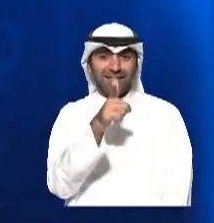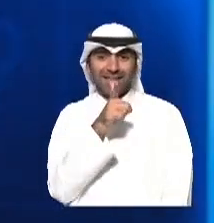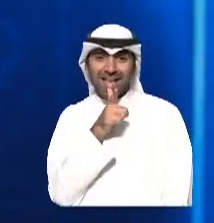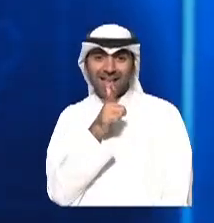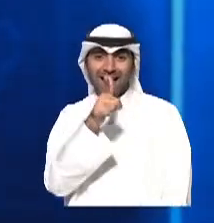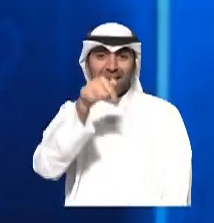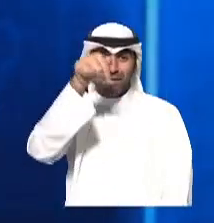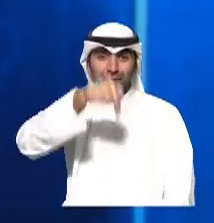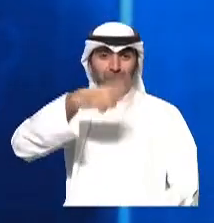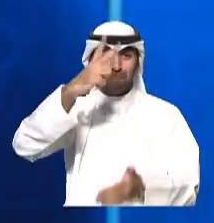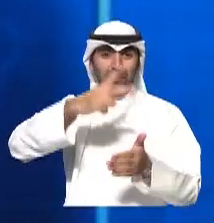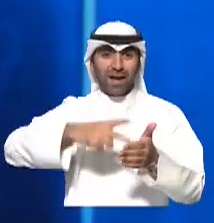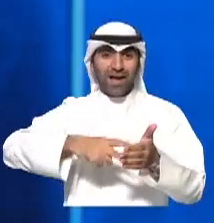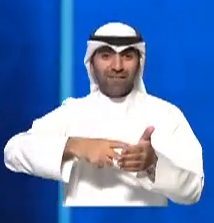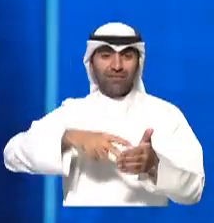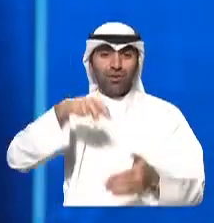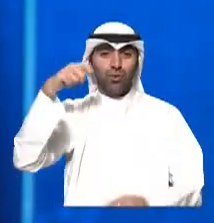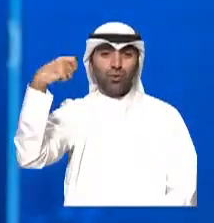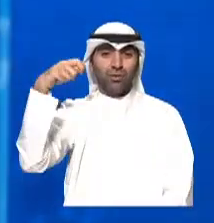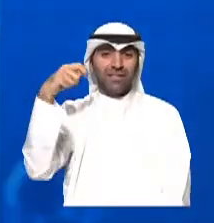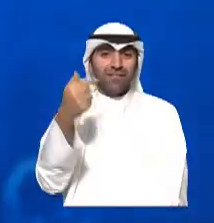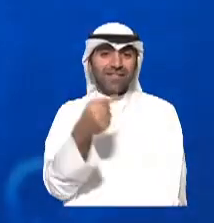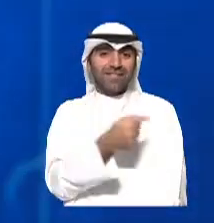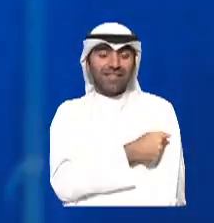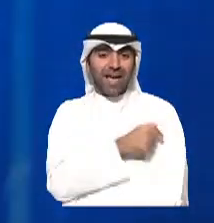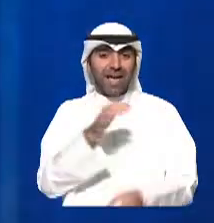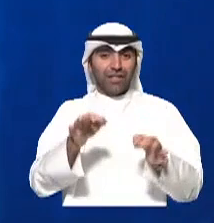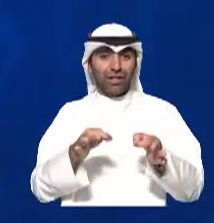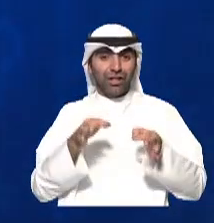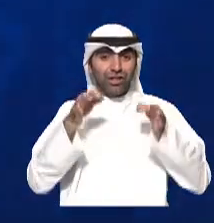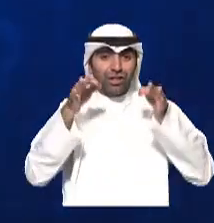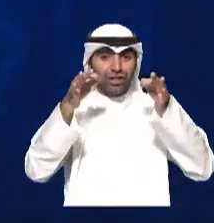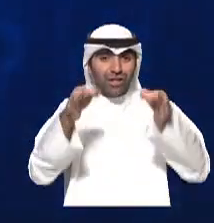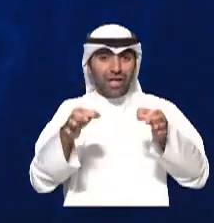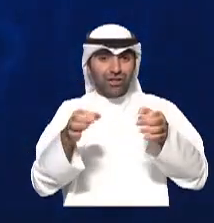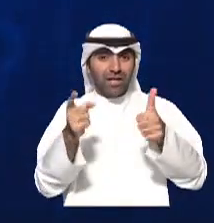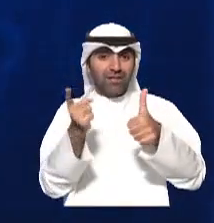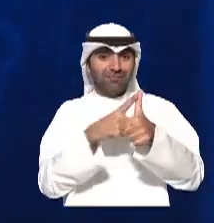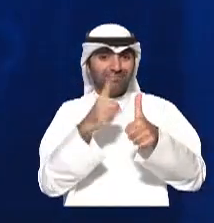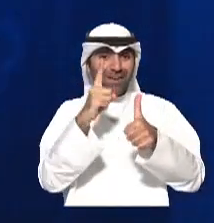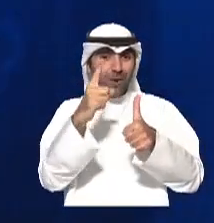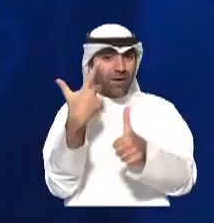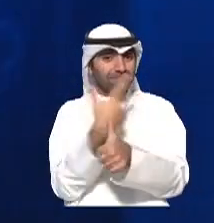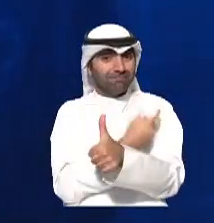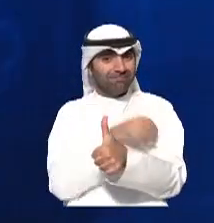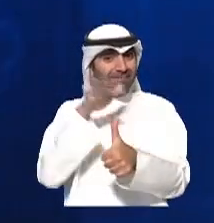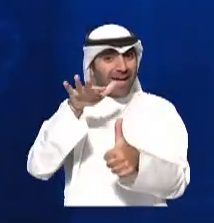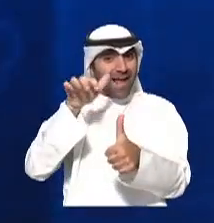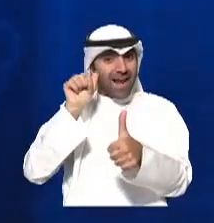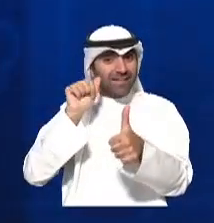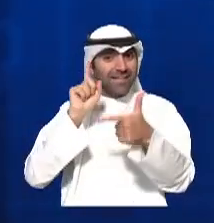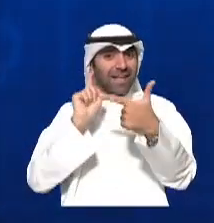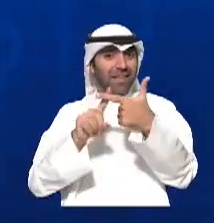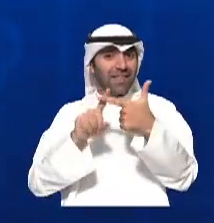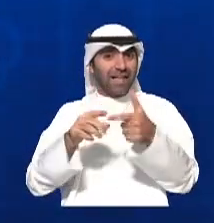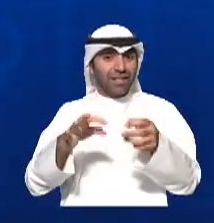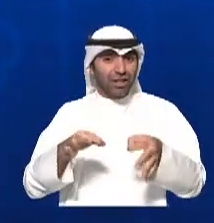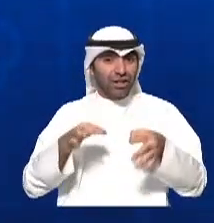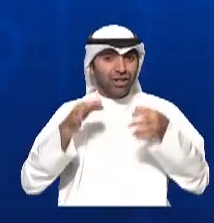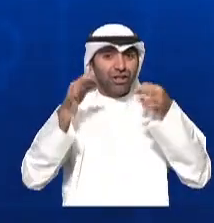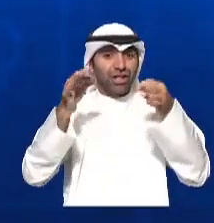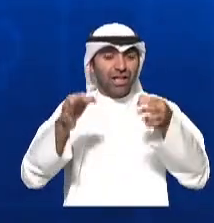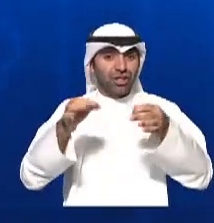إذا لو كان هناك احتمال لتأخير في التوريد من قبل الشركات